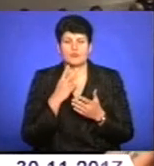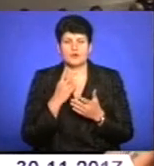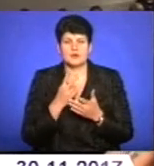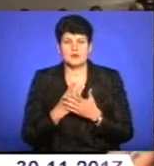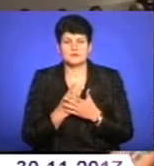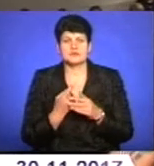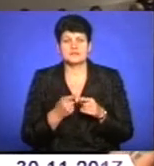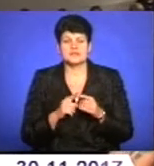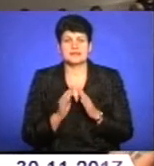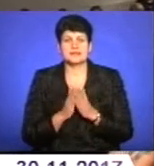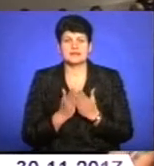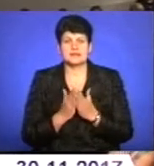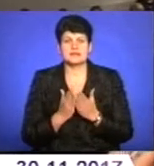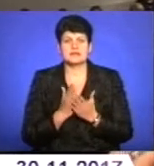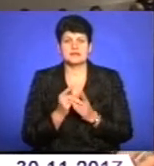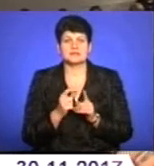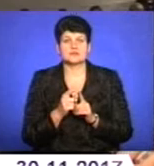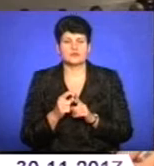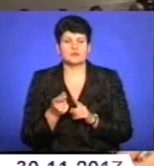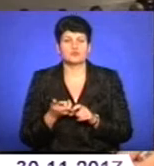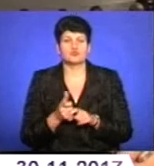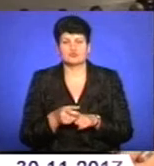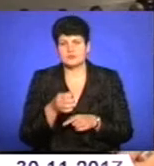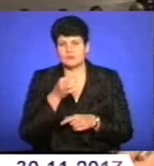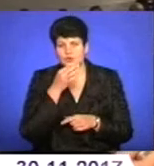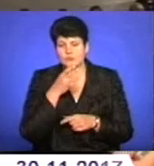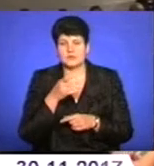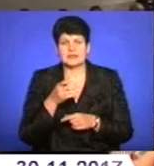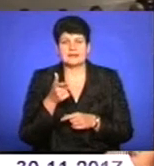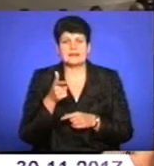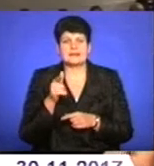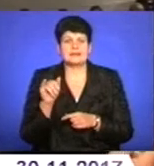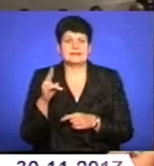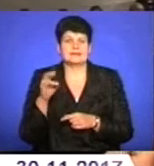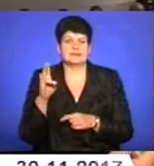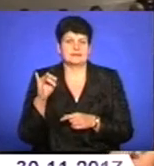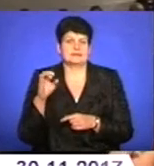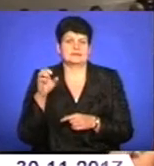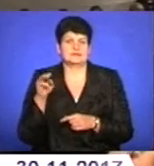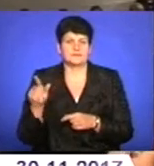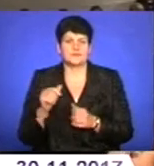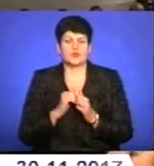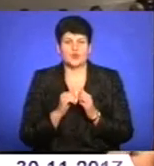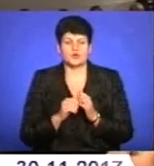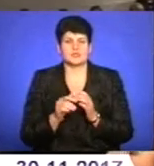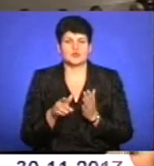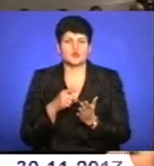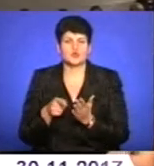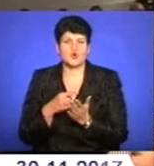цій книжці є таке слово, яке мені дуже сподобається в українській мові – гідність. Кожна сторінка